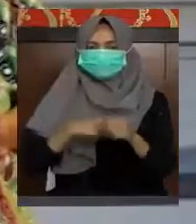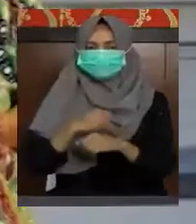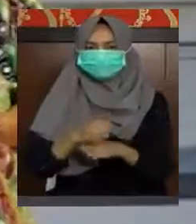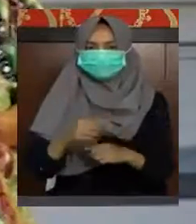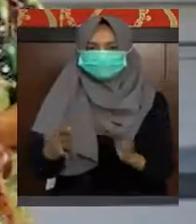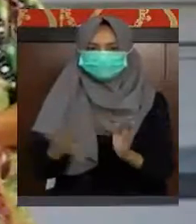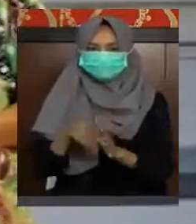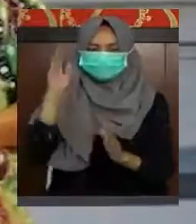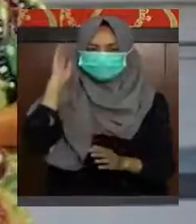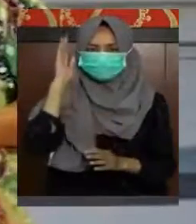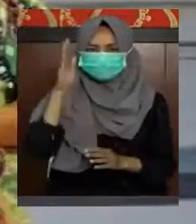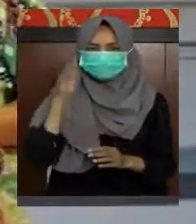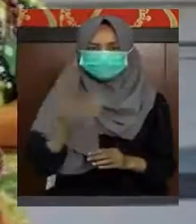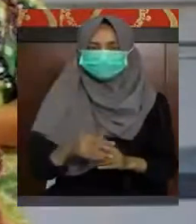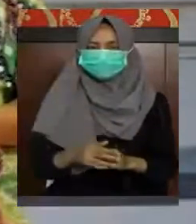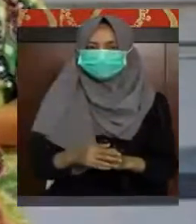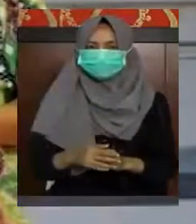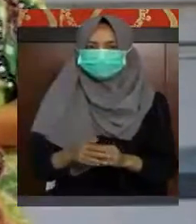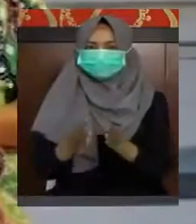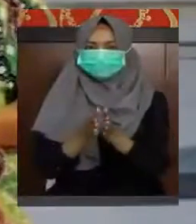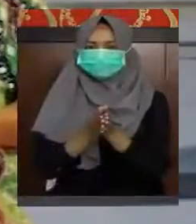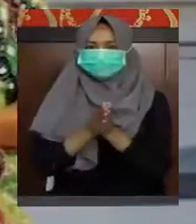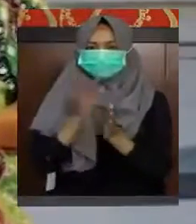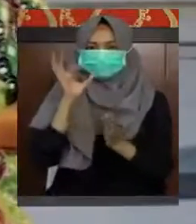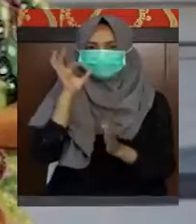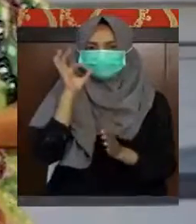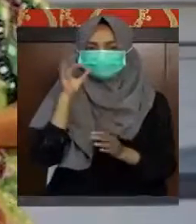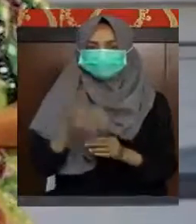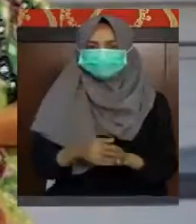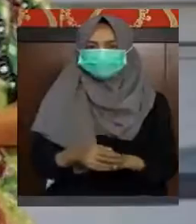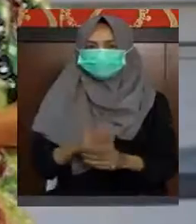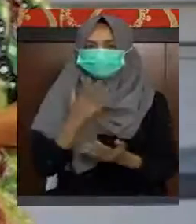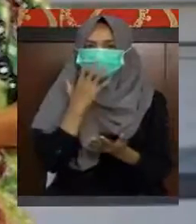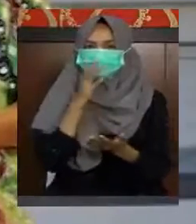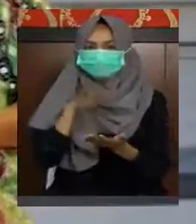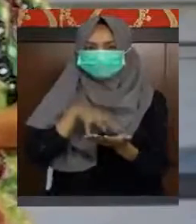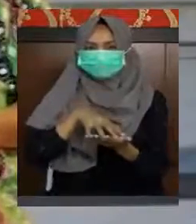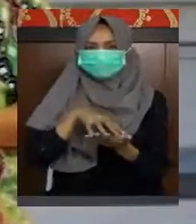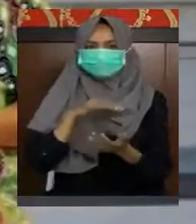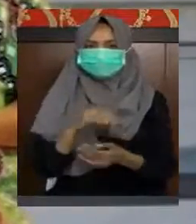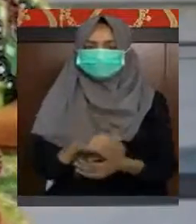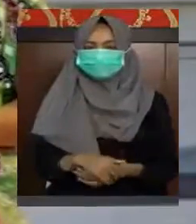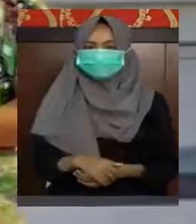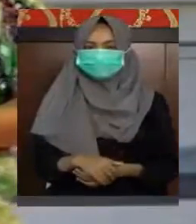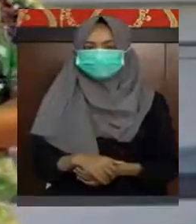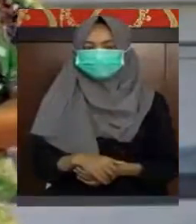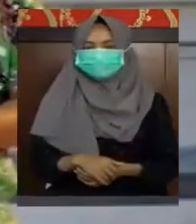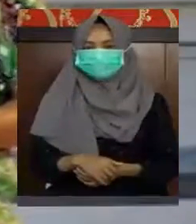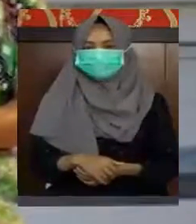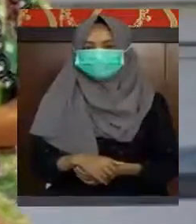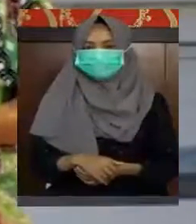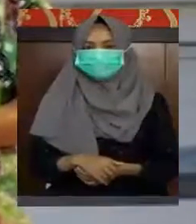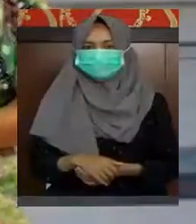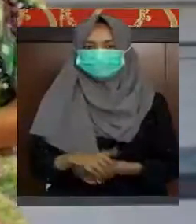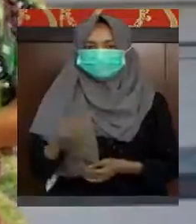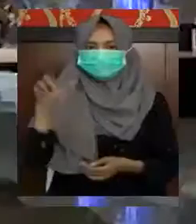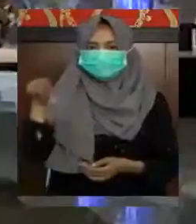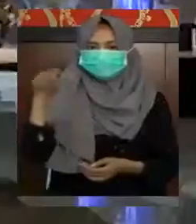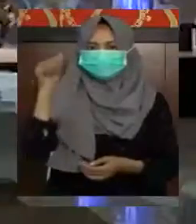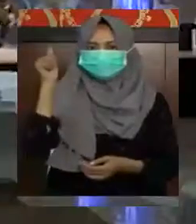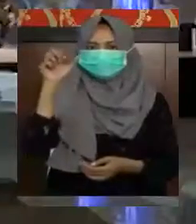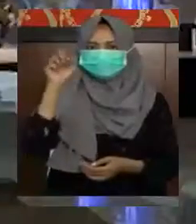bimbingan, serta ridha Allah Subhanahu wa taala untuk memimpin Kota Blitar menuju Blitar yang lebih sejahtera sampai 5 tahun ke